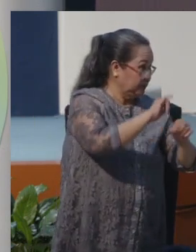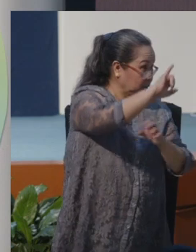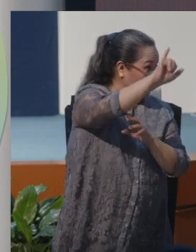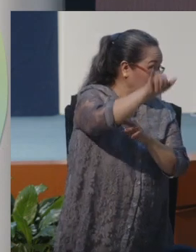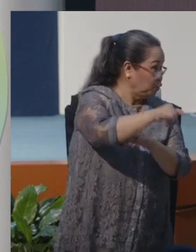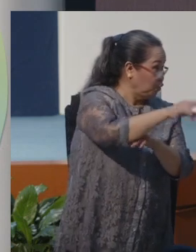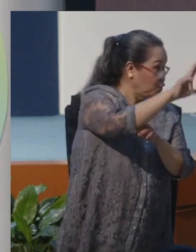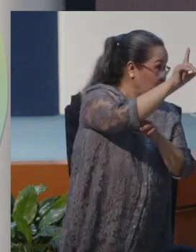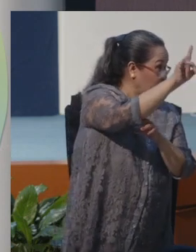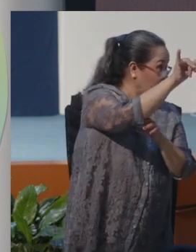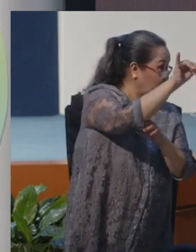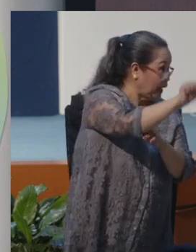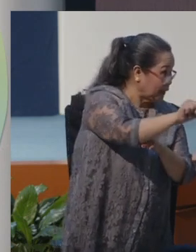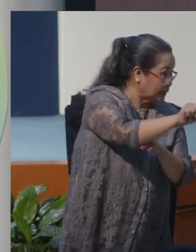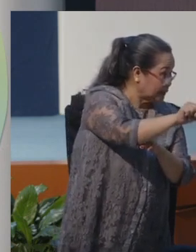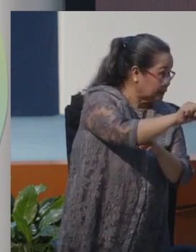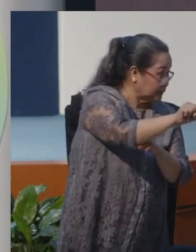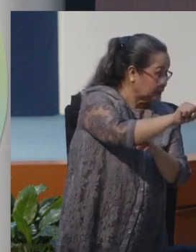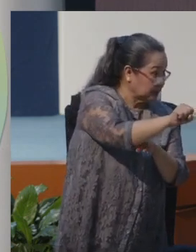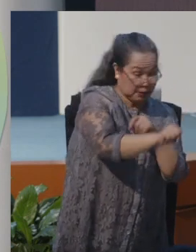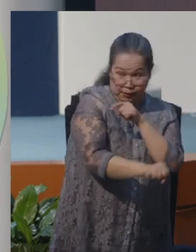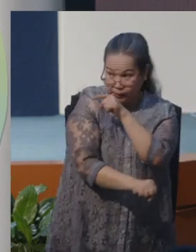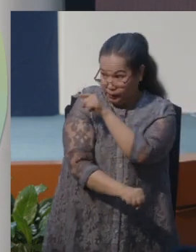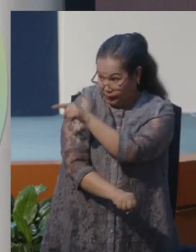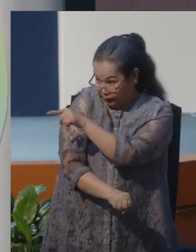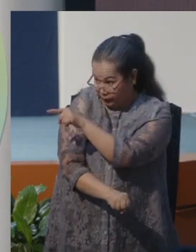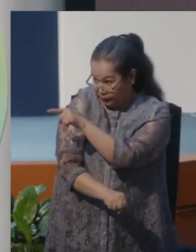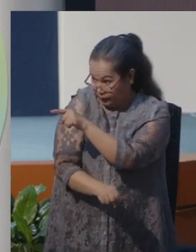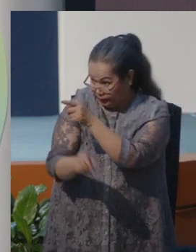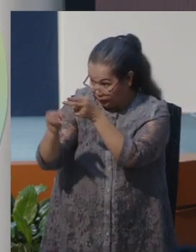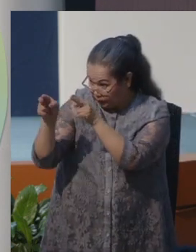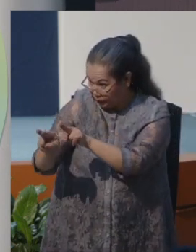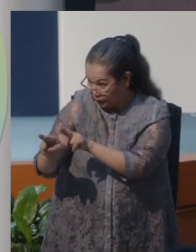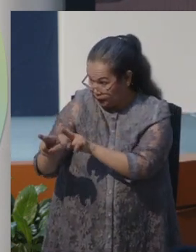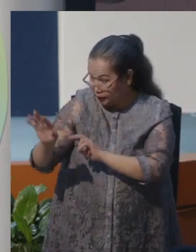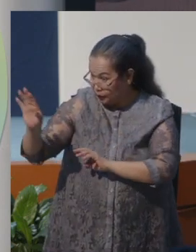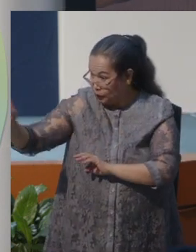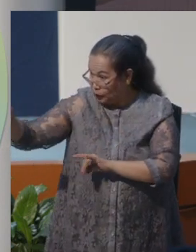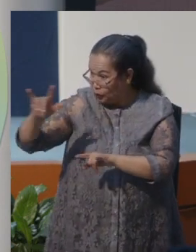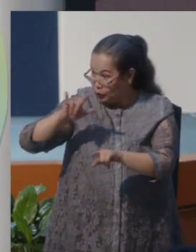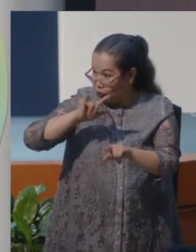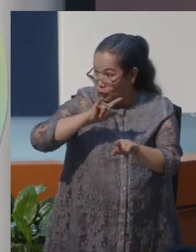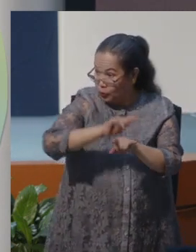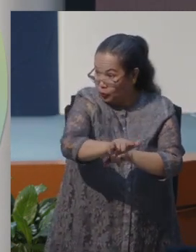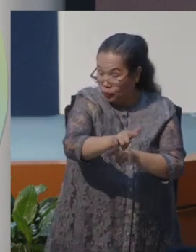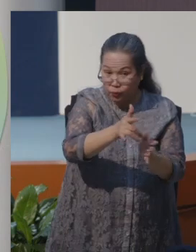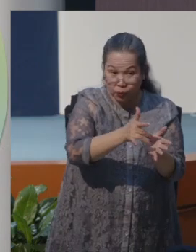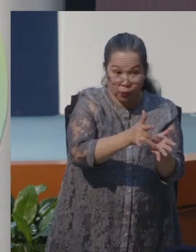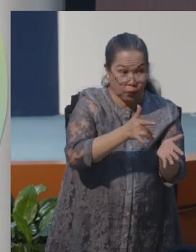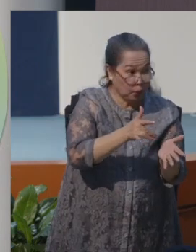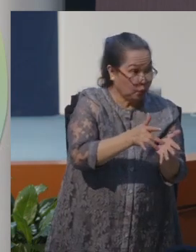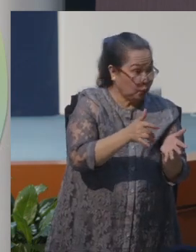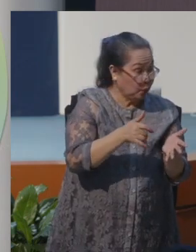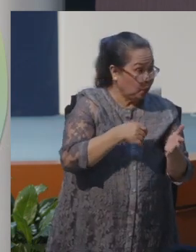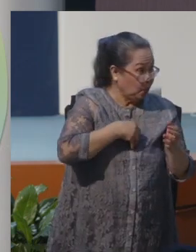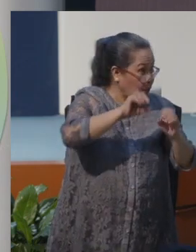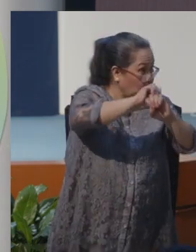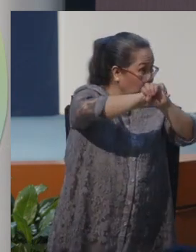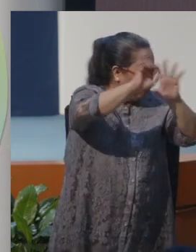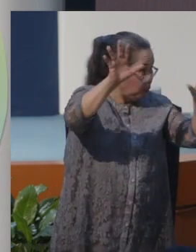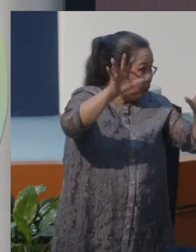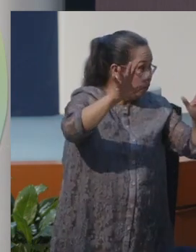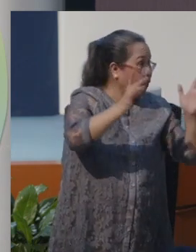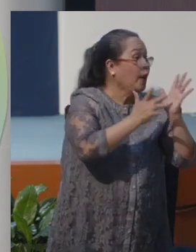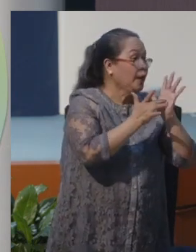ay nasa scripture that had to be fulfilled, ang kanyang betrayal of Christ ay nasa plano ng